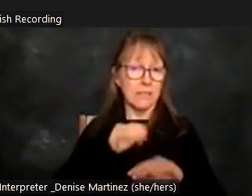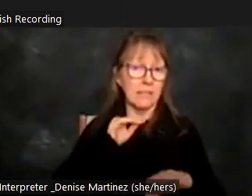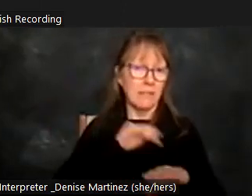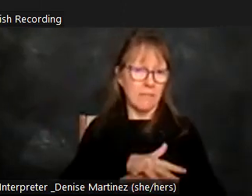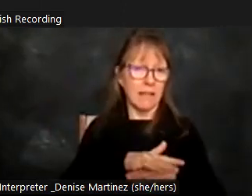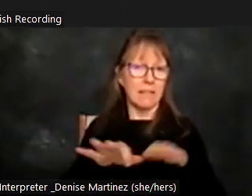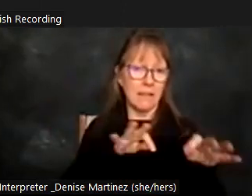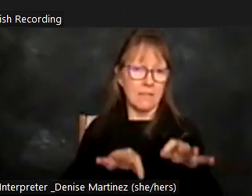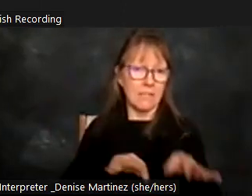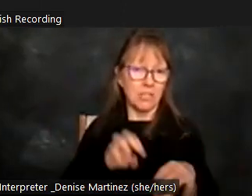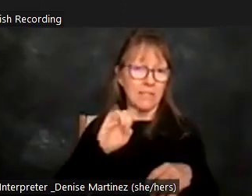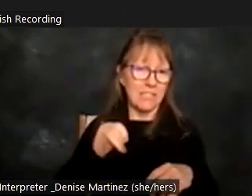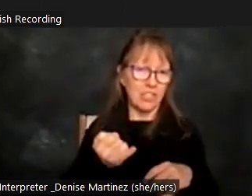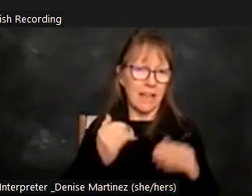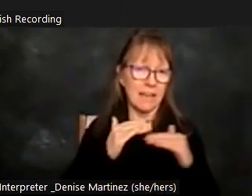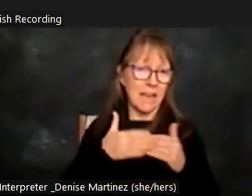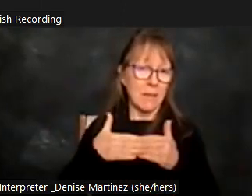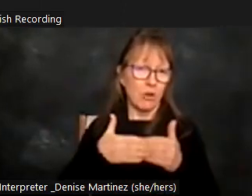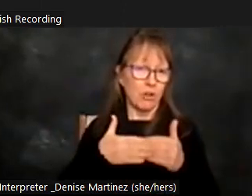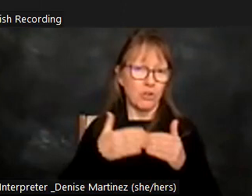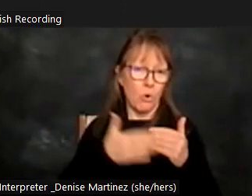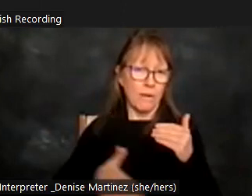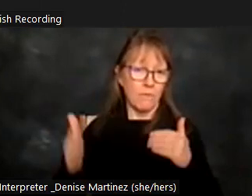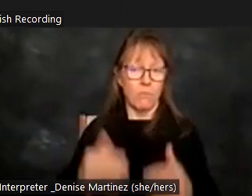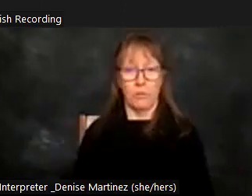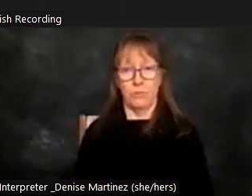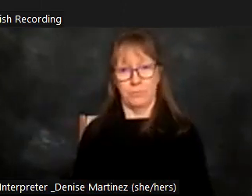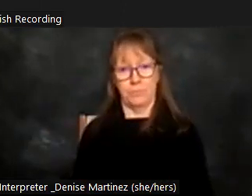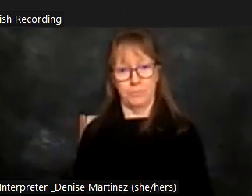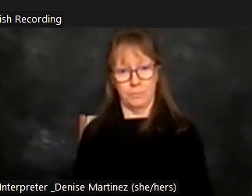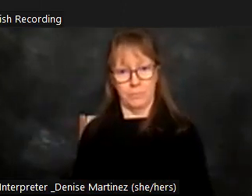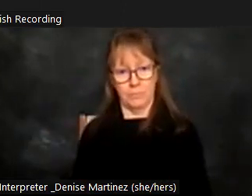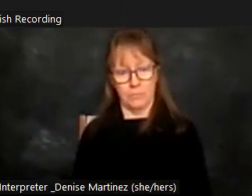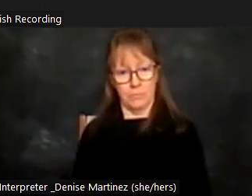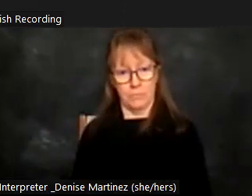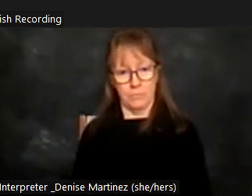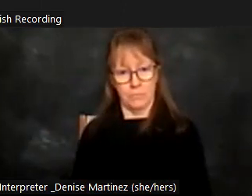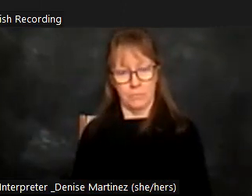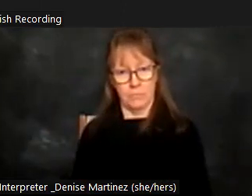dans going forward. dans quartier ça yo, au futur.